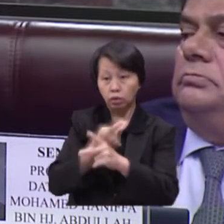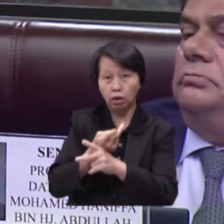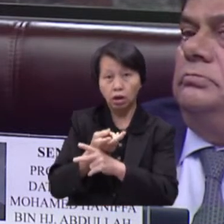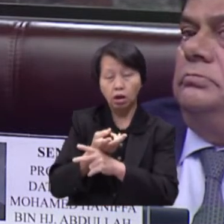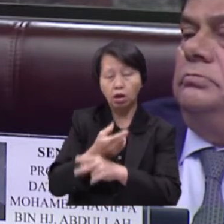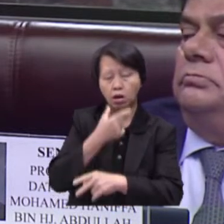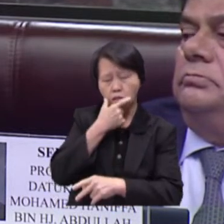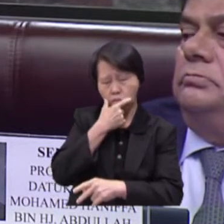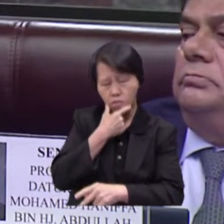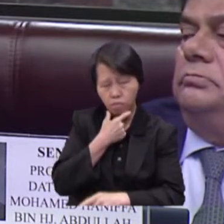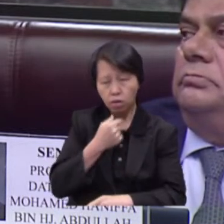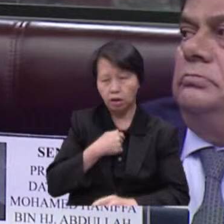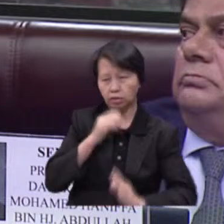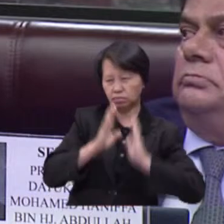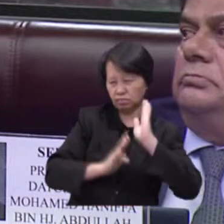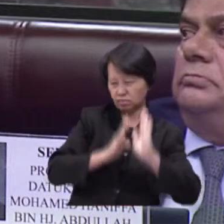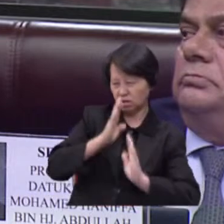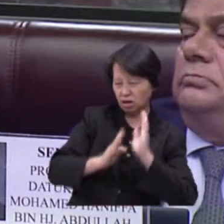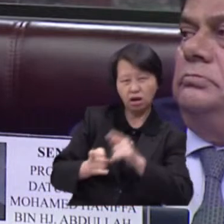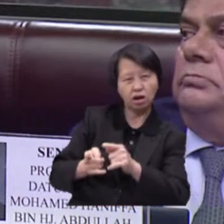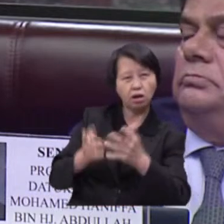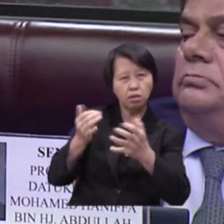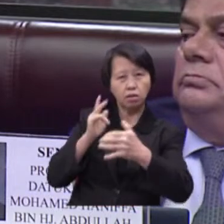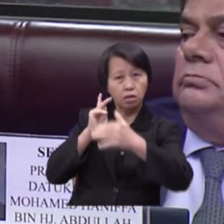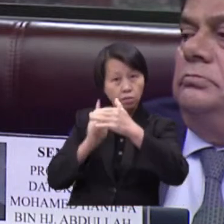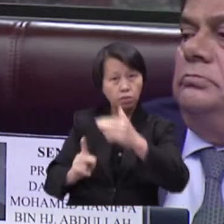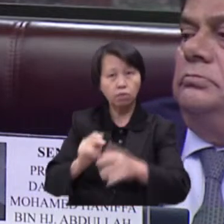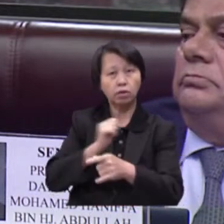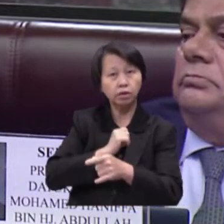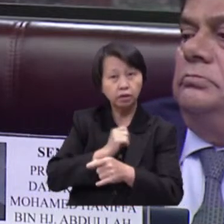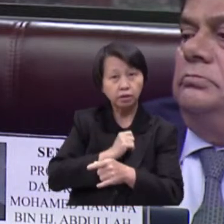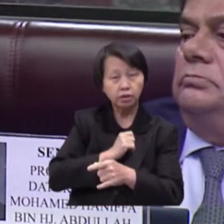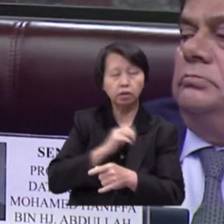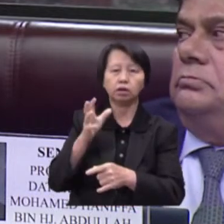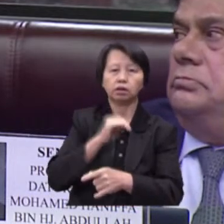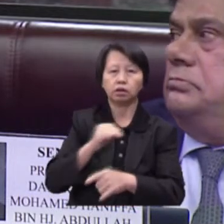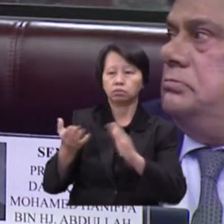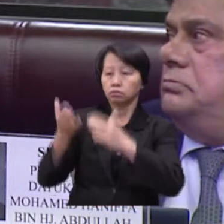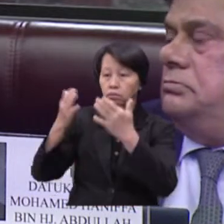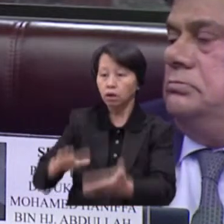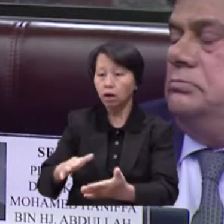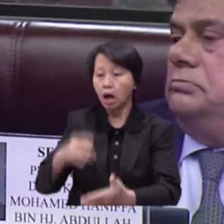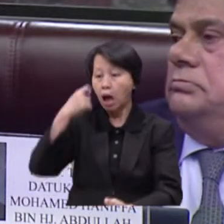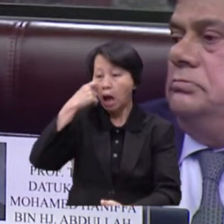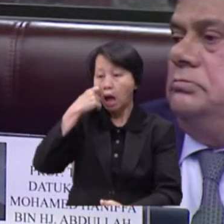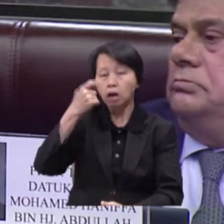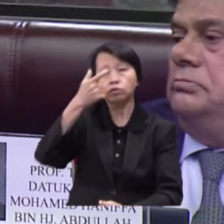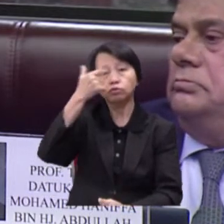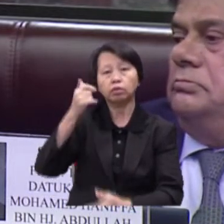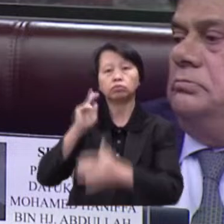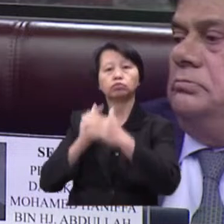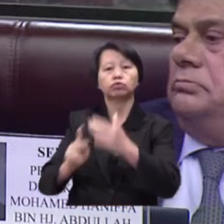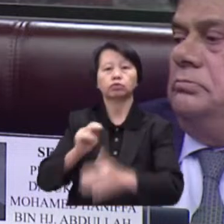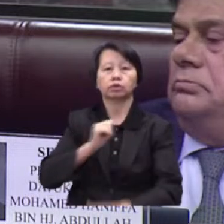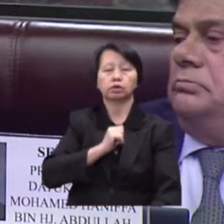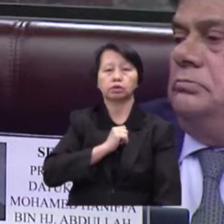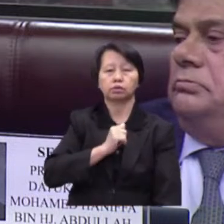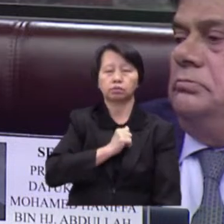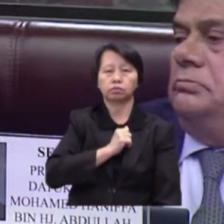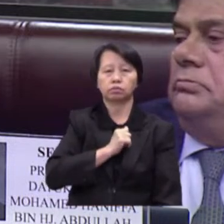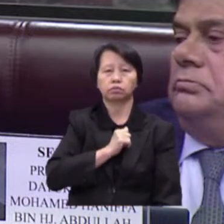ganda mempunyai tingkah laku membunuh diri dan kematian akibat membunuh diri